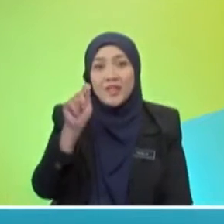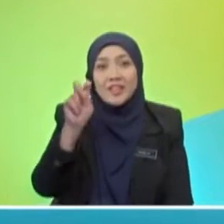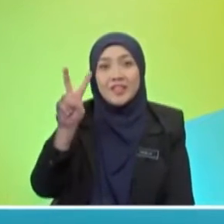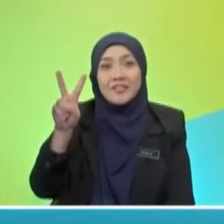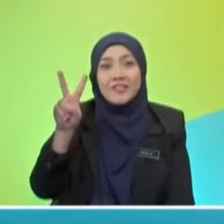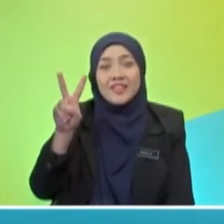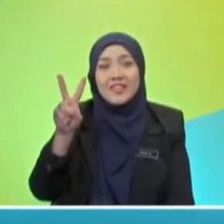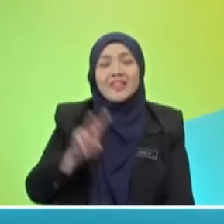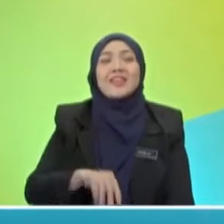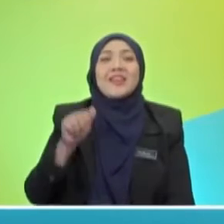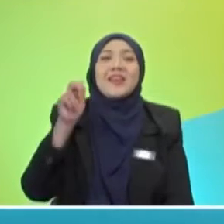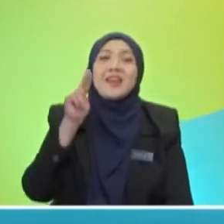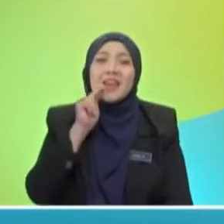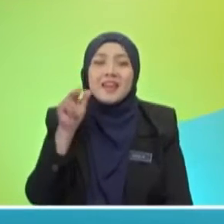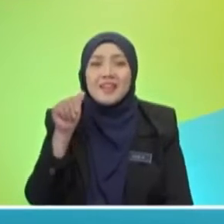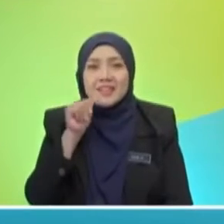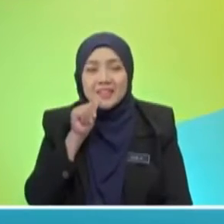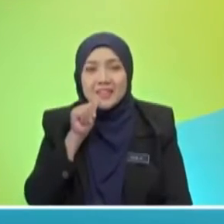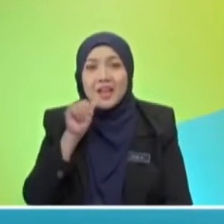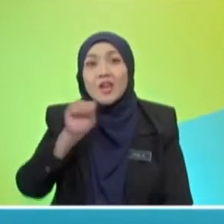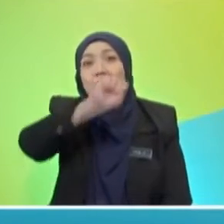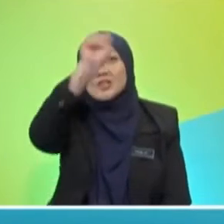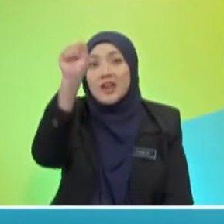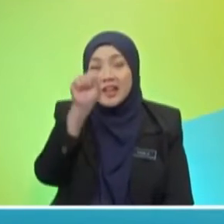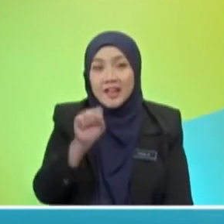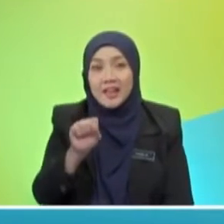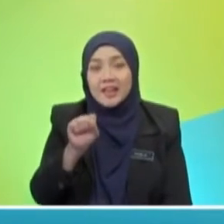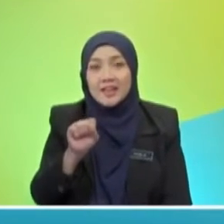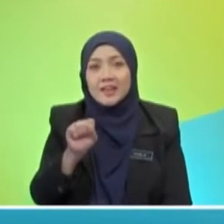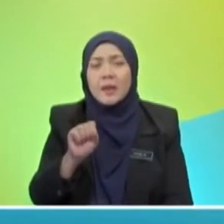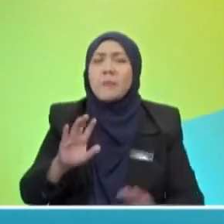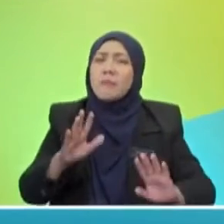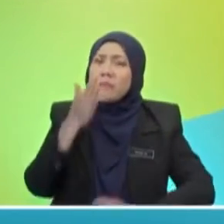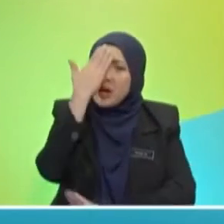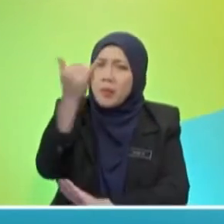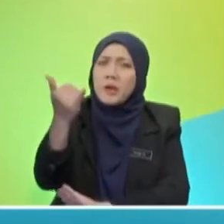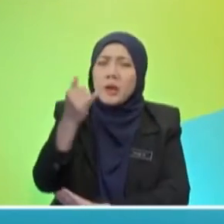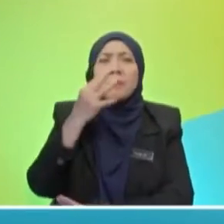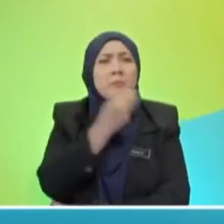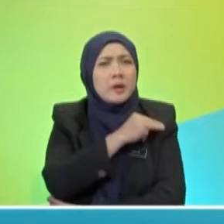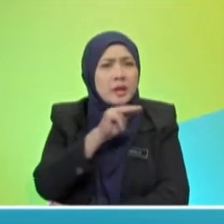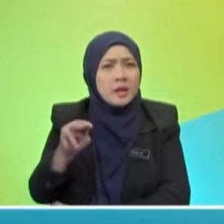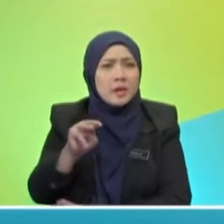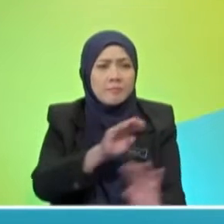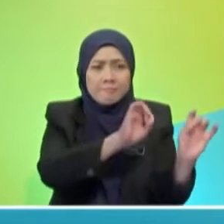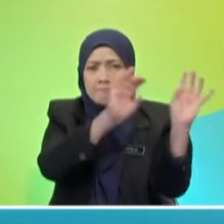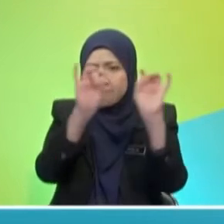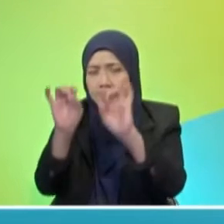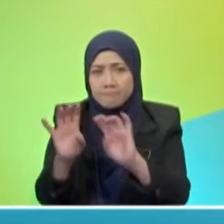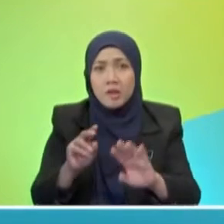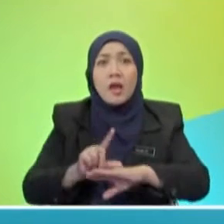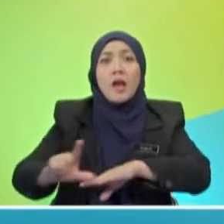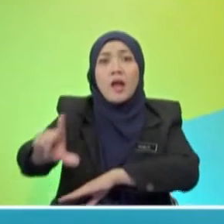Siapa? Ya, Aisyah. Aisyah. Soalannya, mengapakah mereka menghias laman itu? Baik,